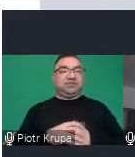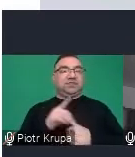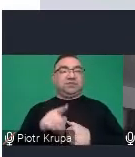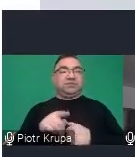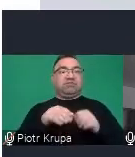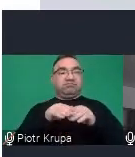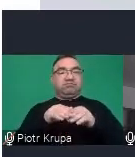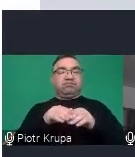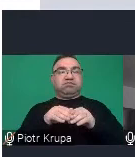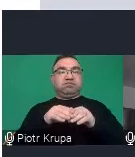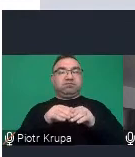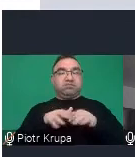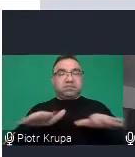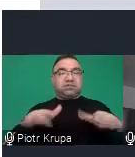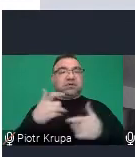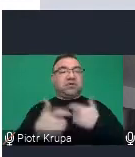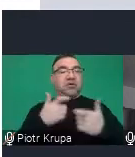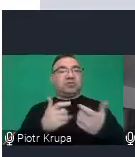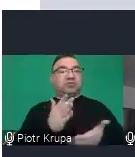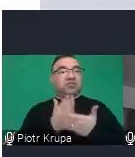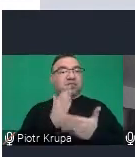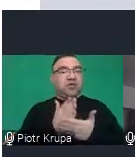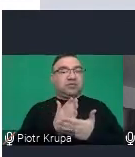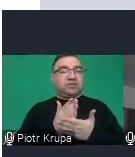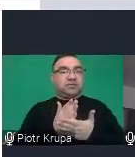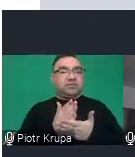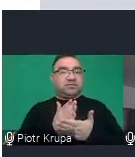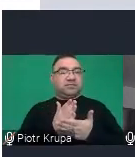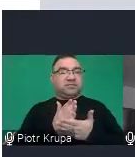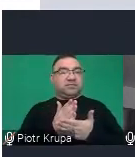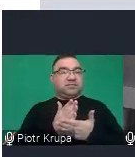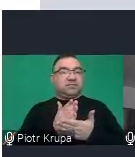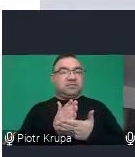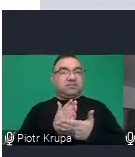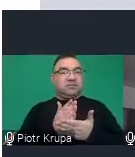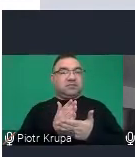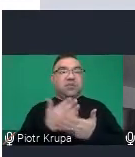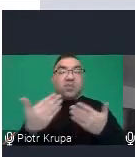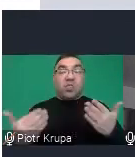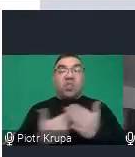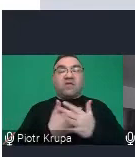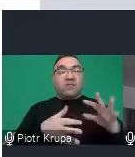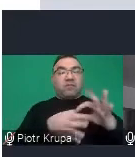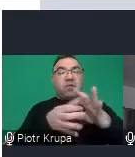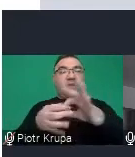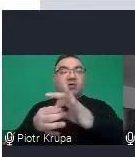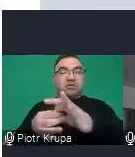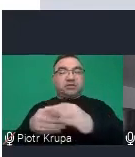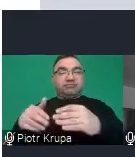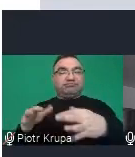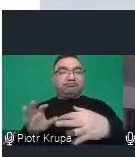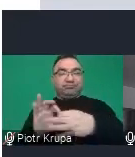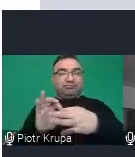systemu ciepłowniczego może również skutkować nowymi podłączeniami do miejskiej sieci